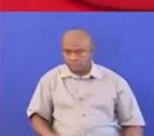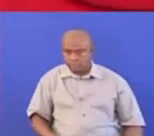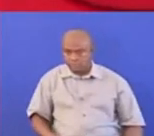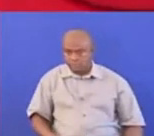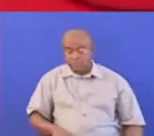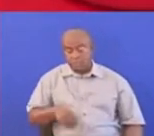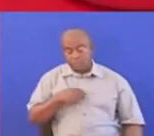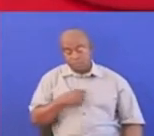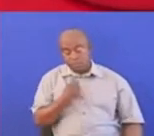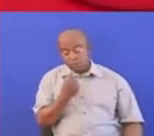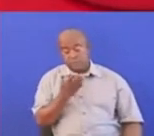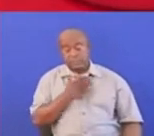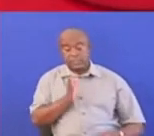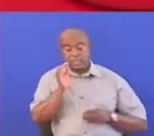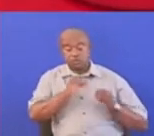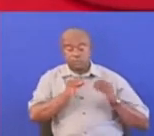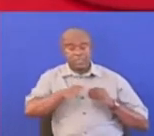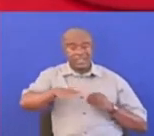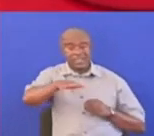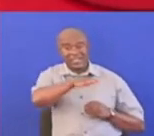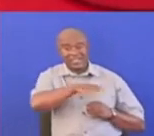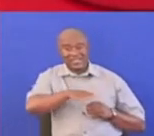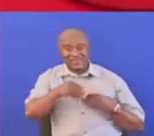nitaanza kuchangia kwa eneo